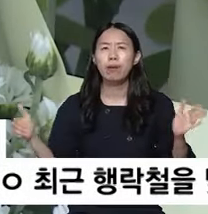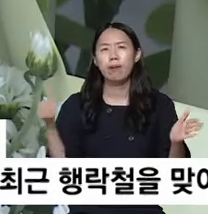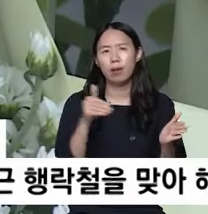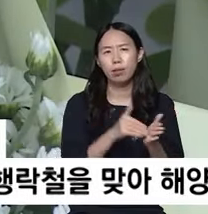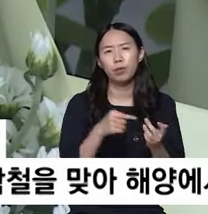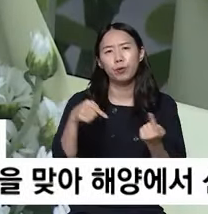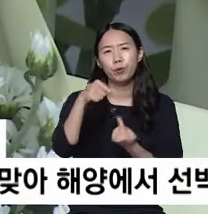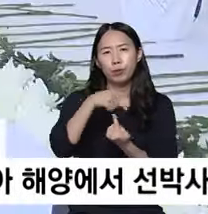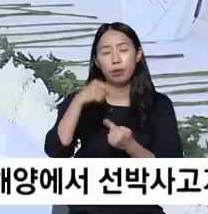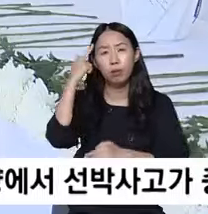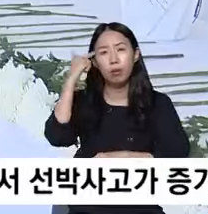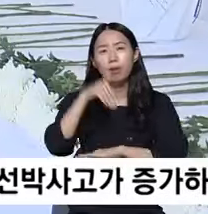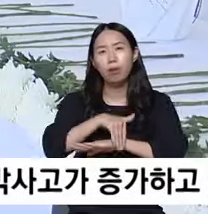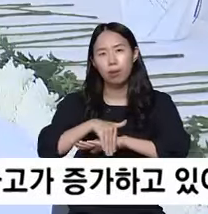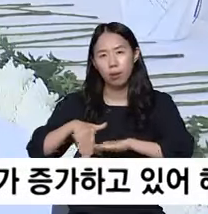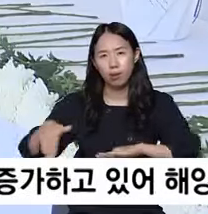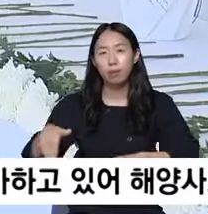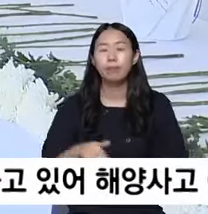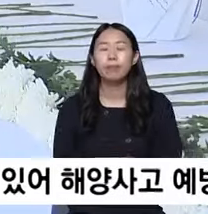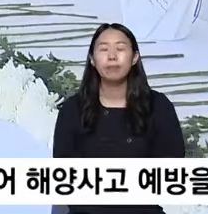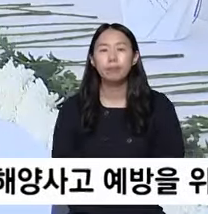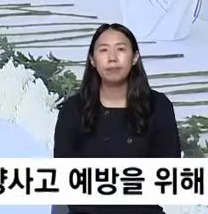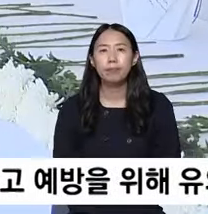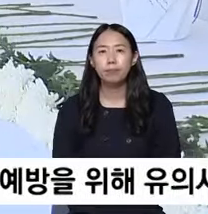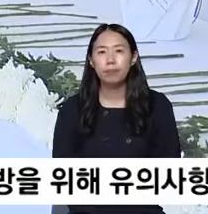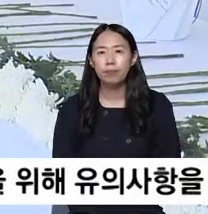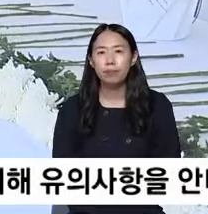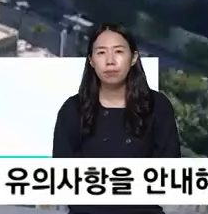계획입니다. KBC 박승현입니다.